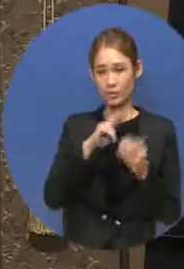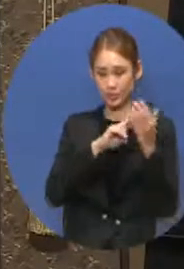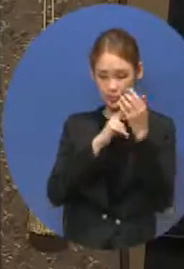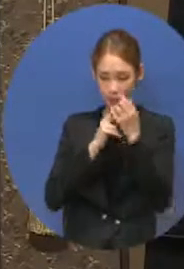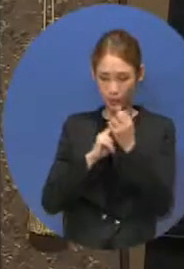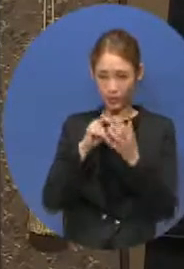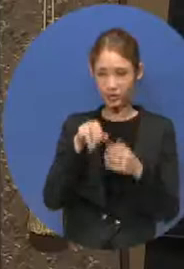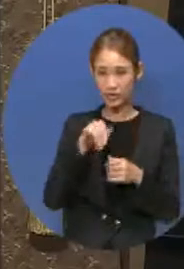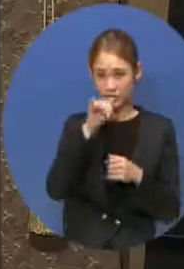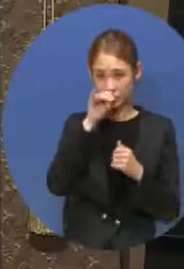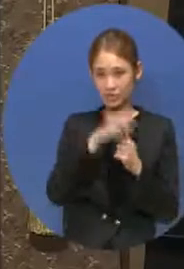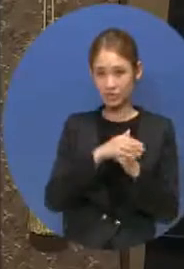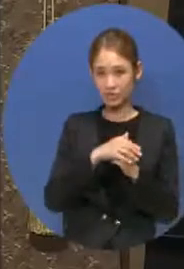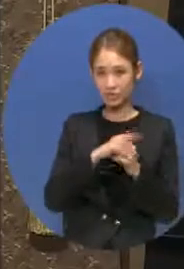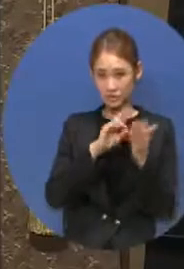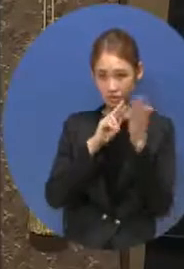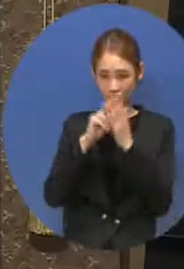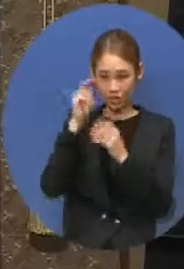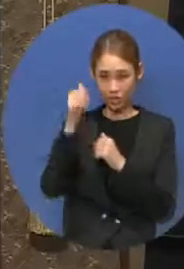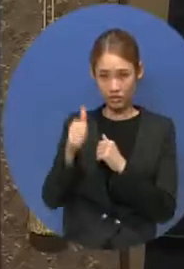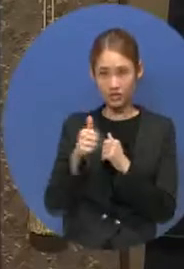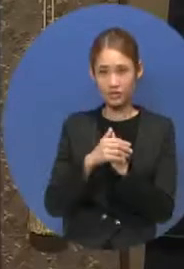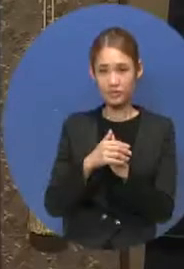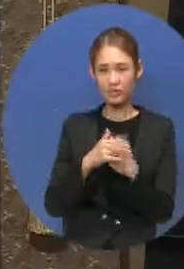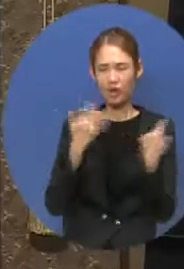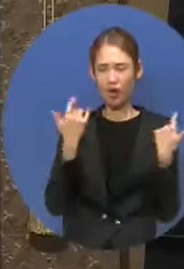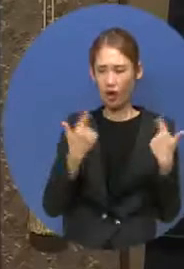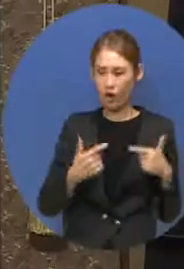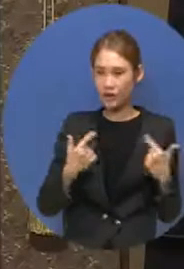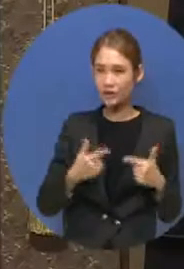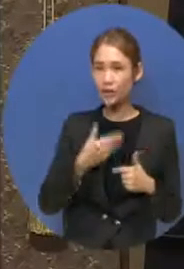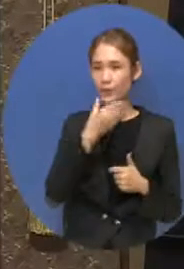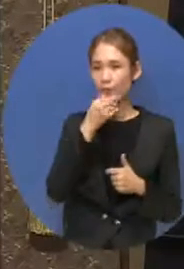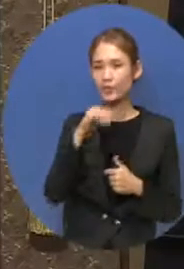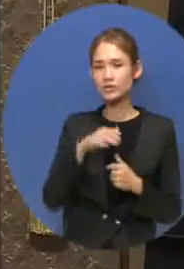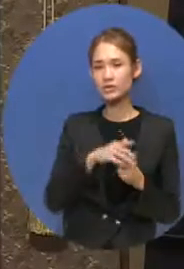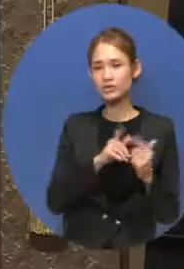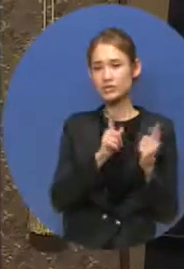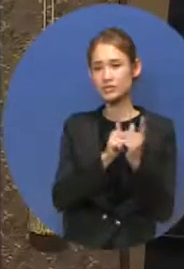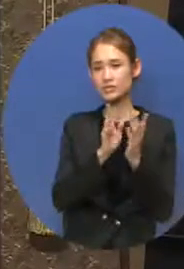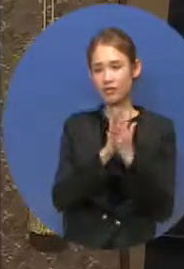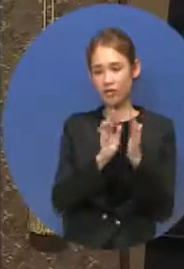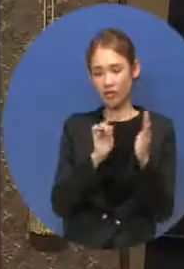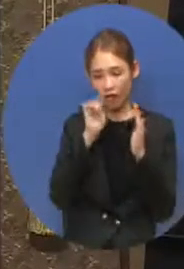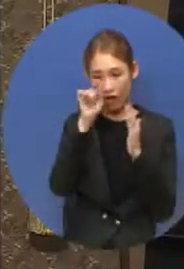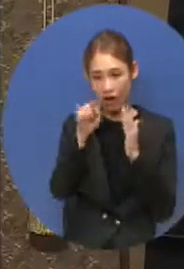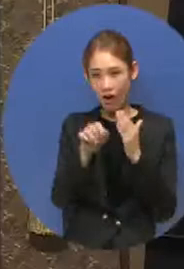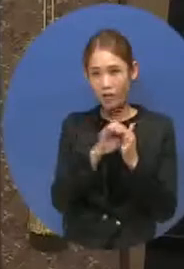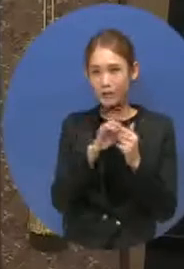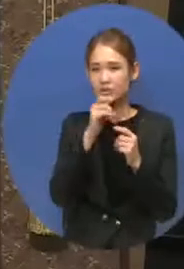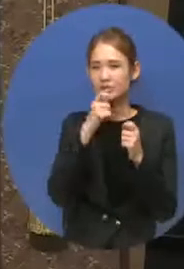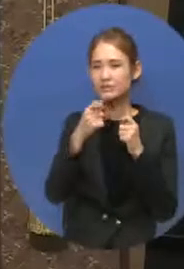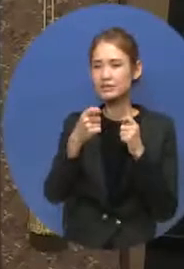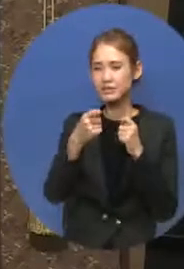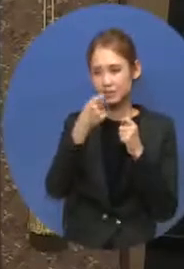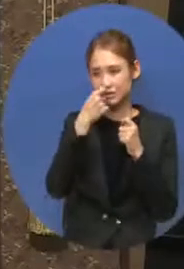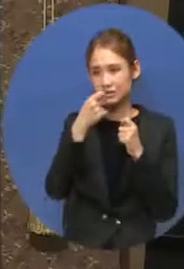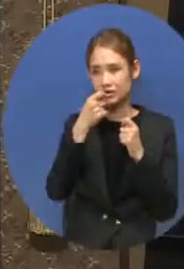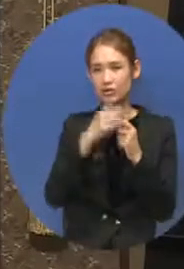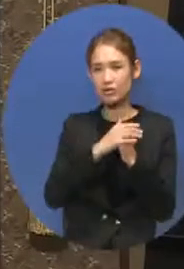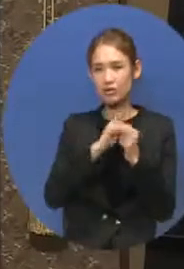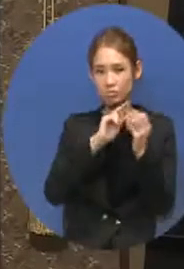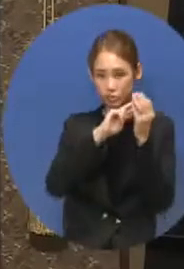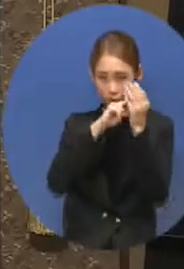있습니다. 미용실 사장님께서는 언제든지 저희 복지관에 당사자분들이 가시면 아주 친절하게